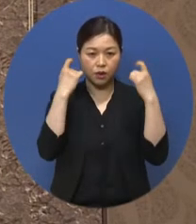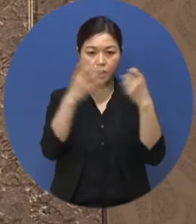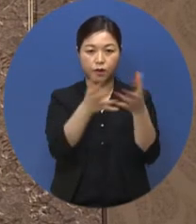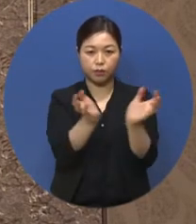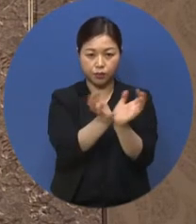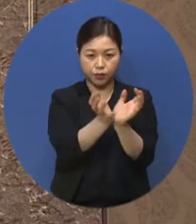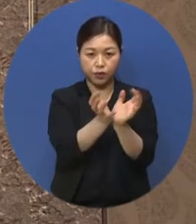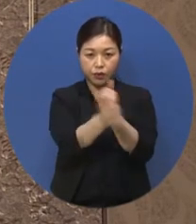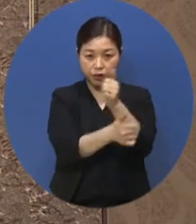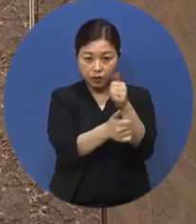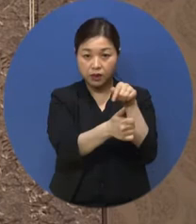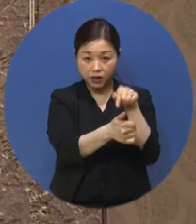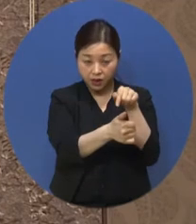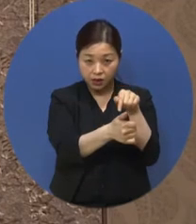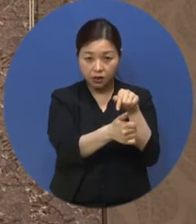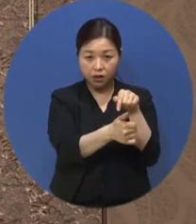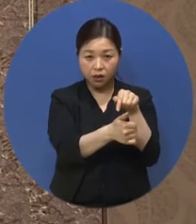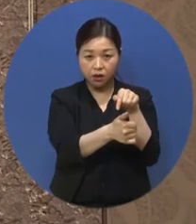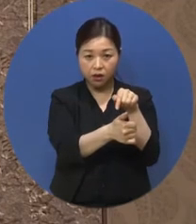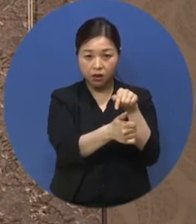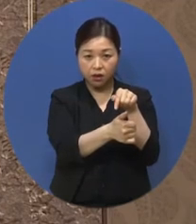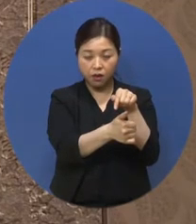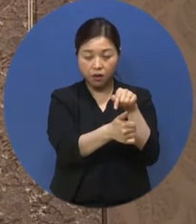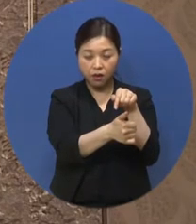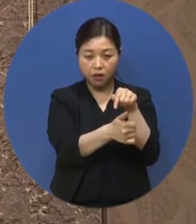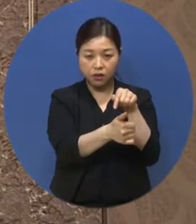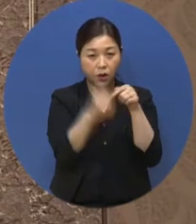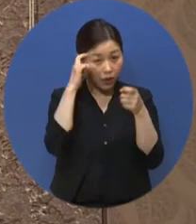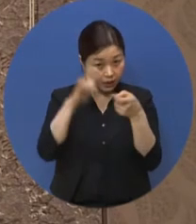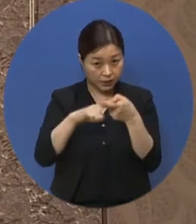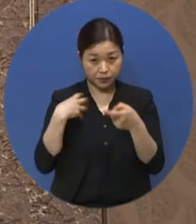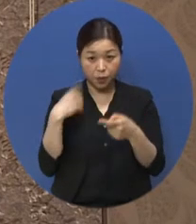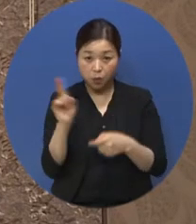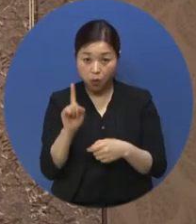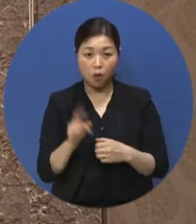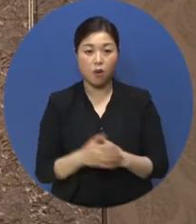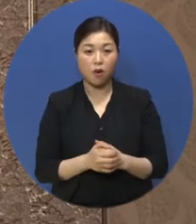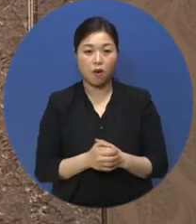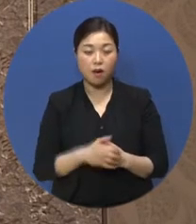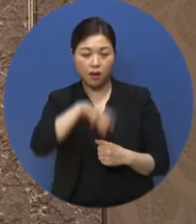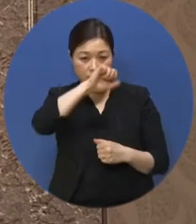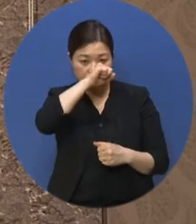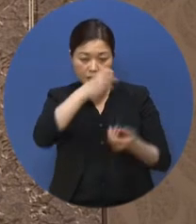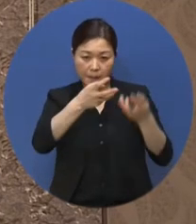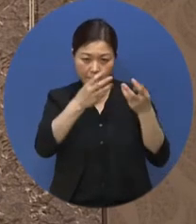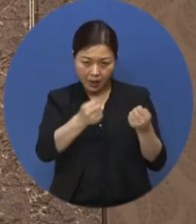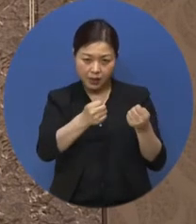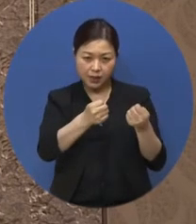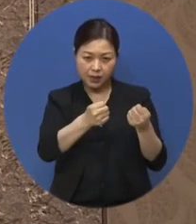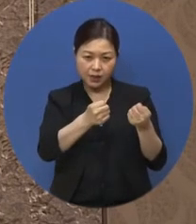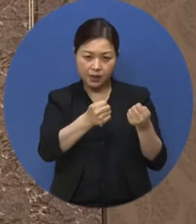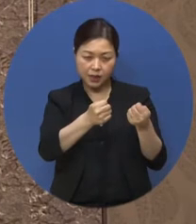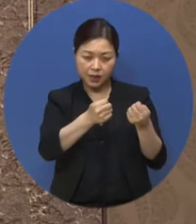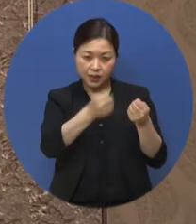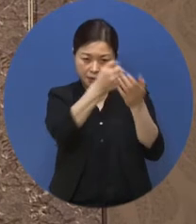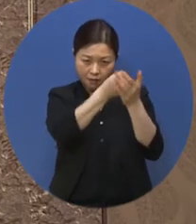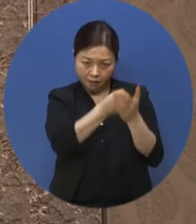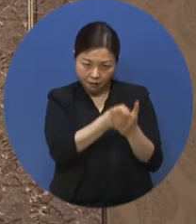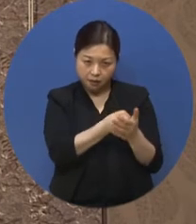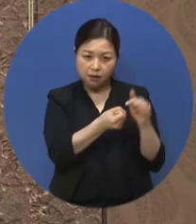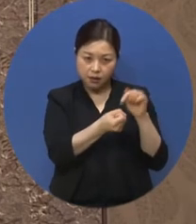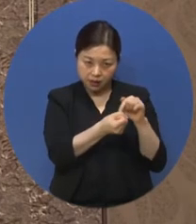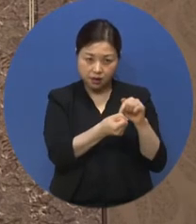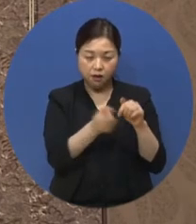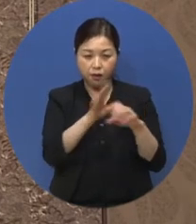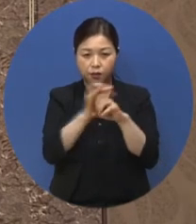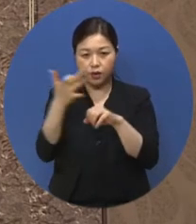문화체육관광위원회에서 중점을 두는 건 좀 전에 말씀드렸듯이 첫째는 예산을 많이 편성해서 지금 코로나로 인해 어려운